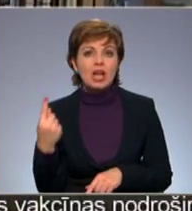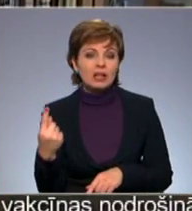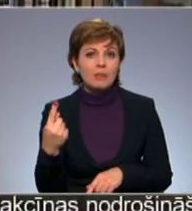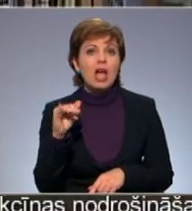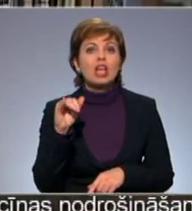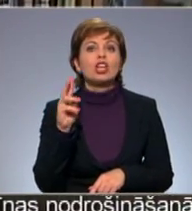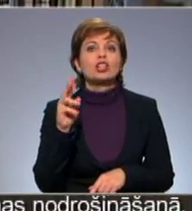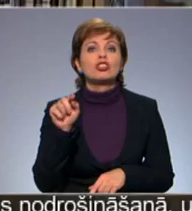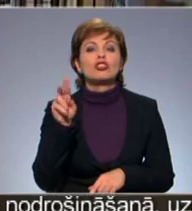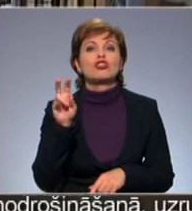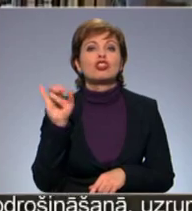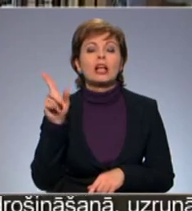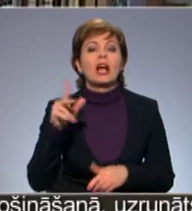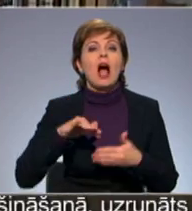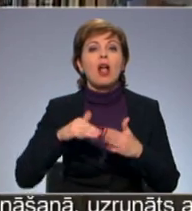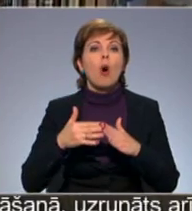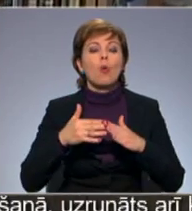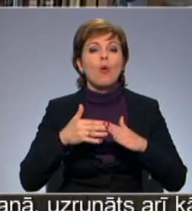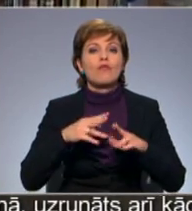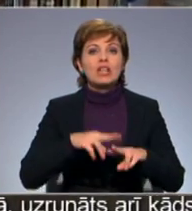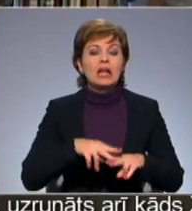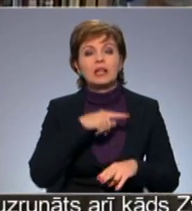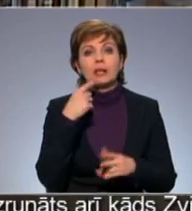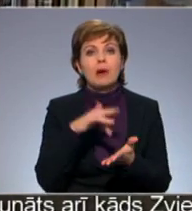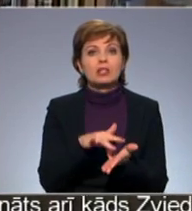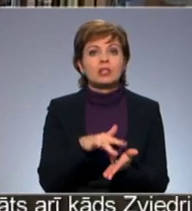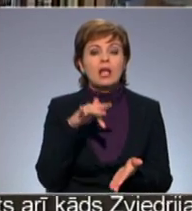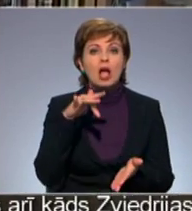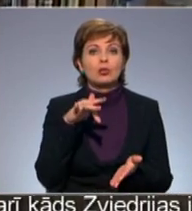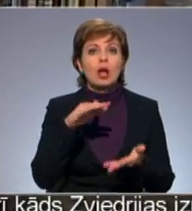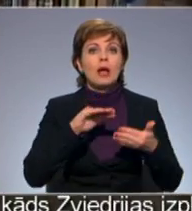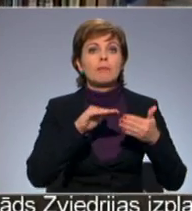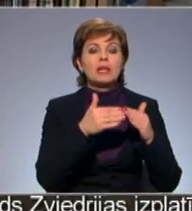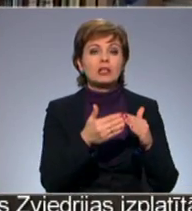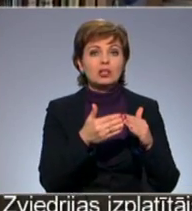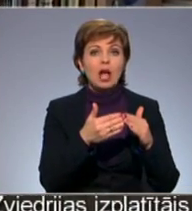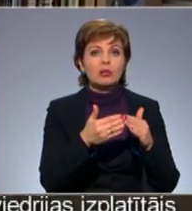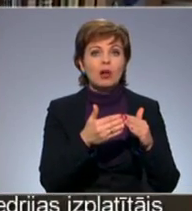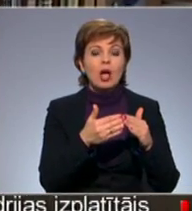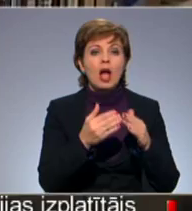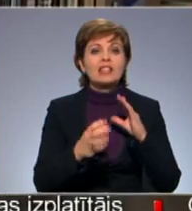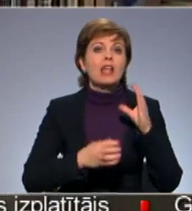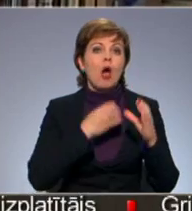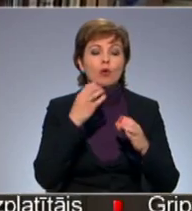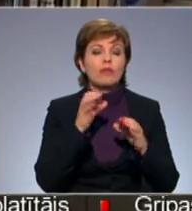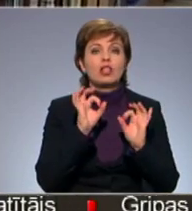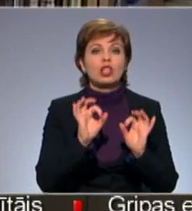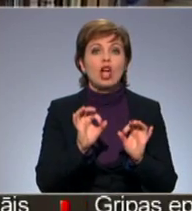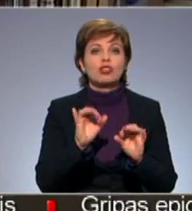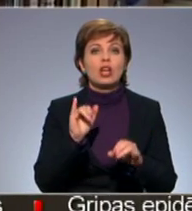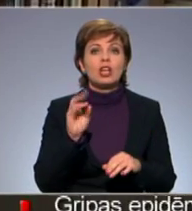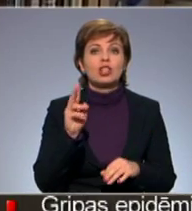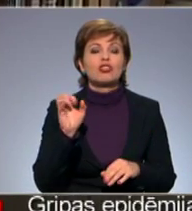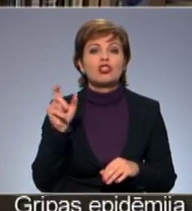Ikšķila tā kā lauku vieta un gribas to centru un vairāk to pilsētu. Bet geogrāfiski tieši Ikšķila ir Latvijas